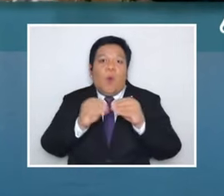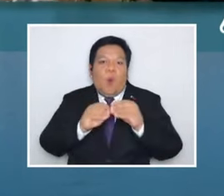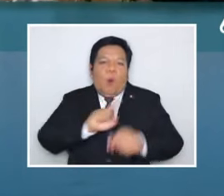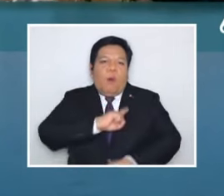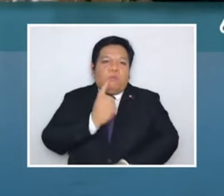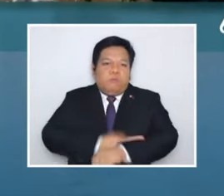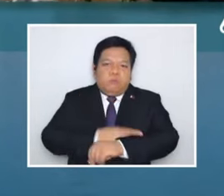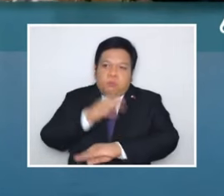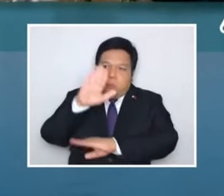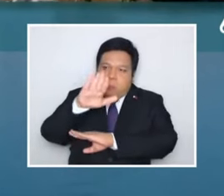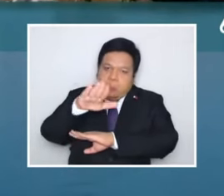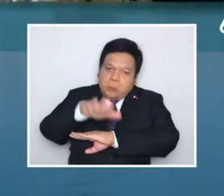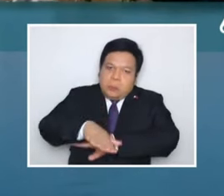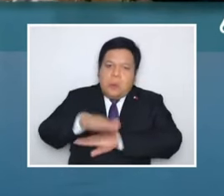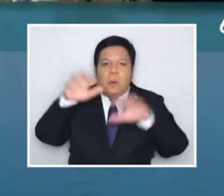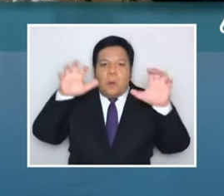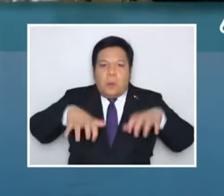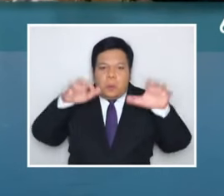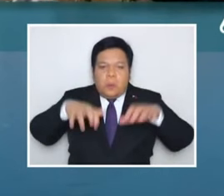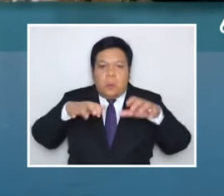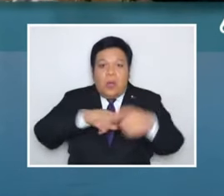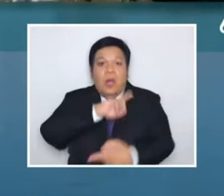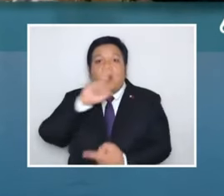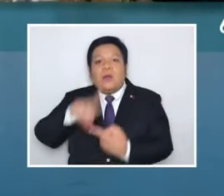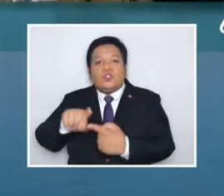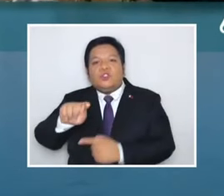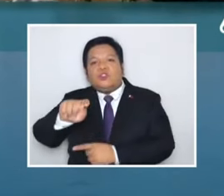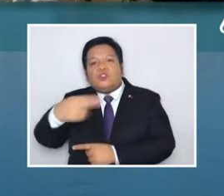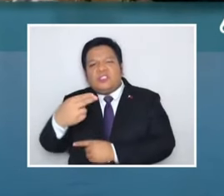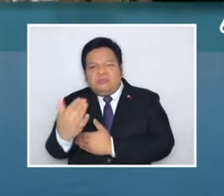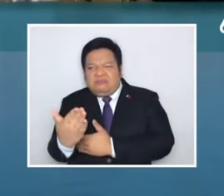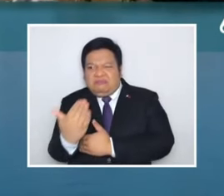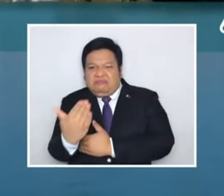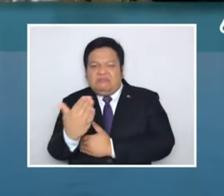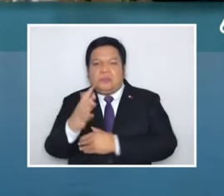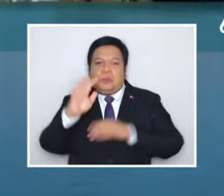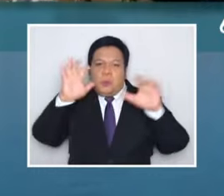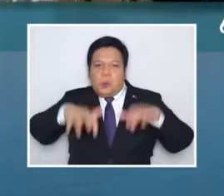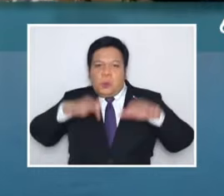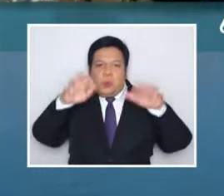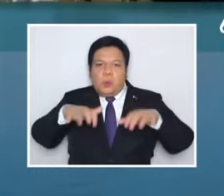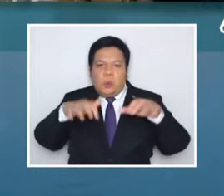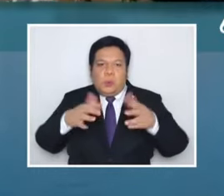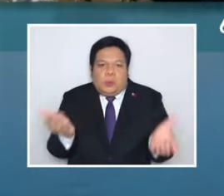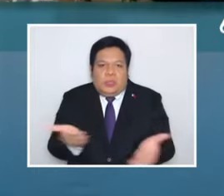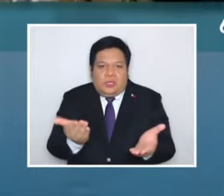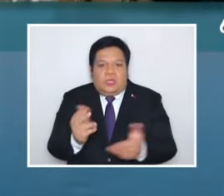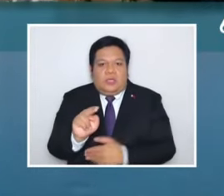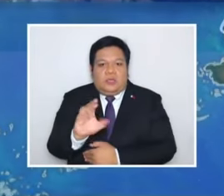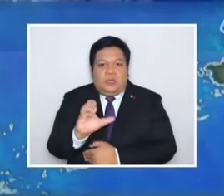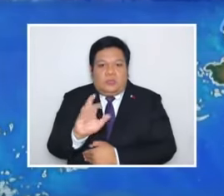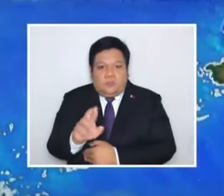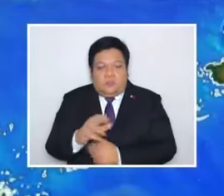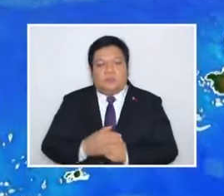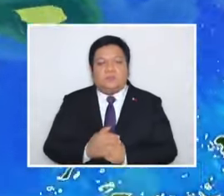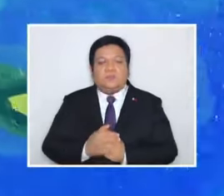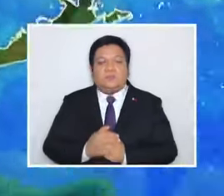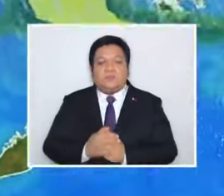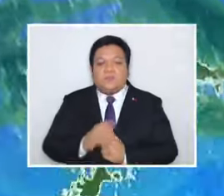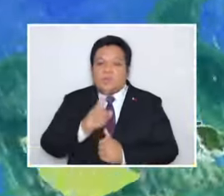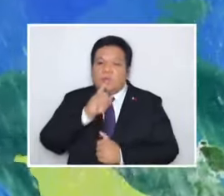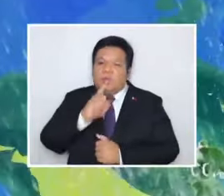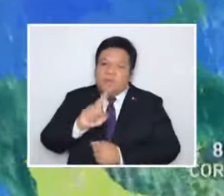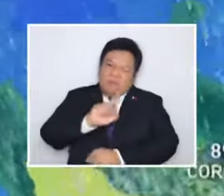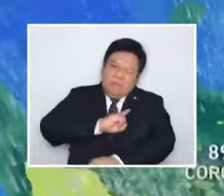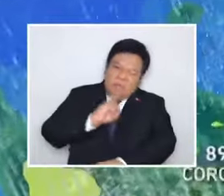gabi. Posibleng tumagal pa hanggang Huwebes ng madaling araw ang malakas na ulan sa Metro Manila. Heavy to torrential o napakalakas ng